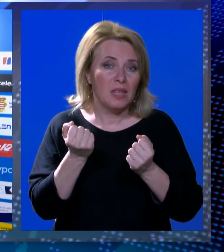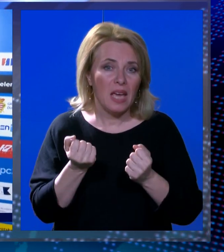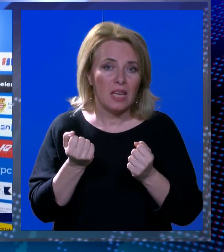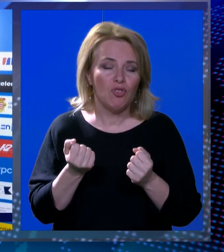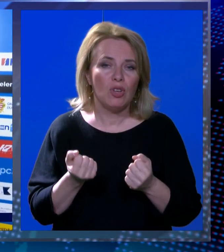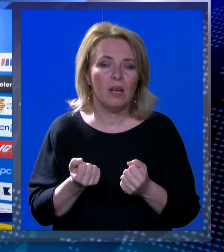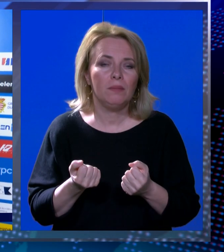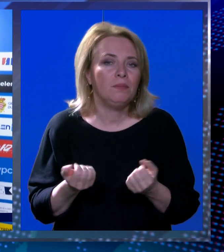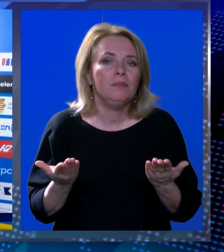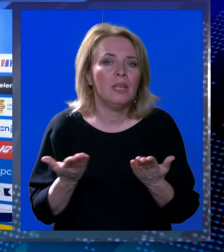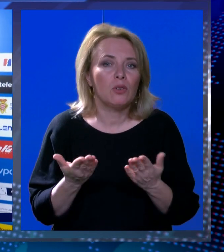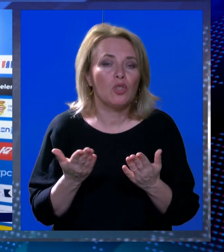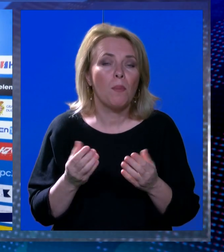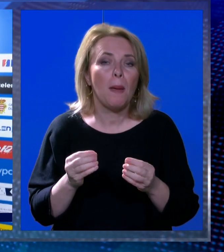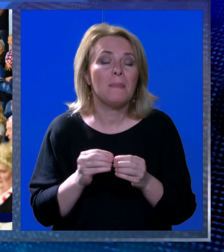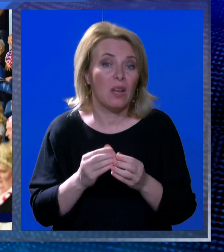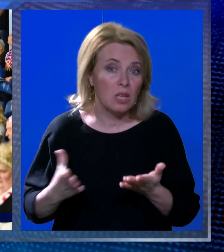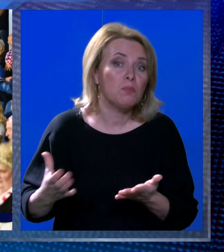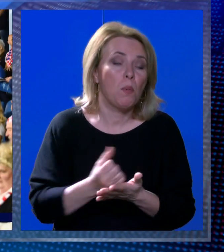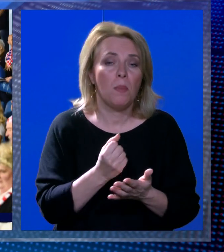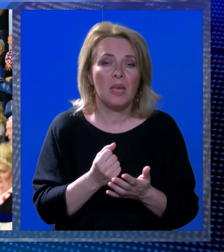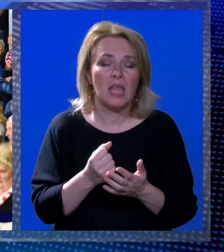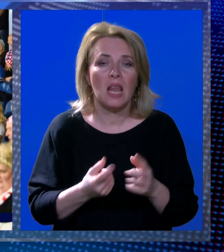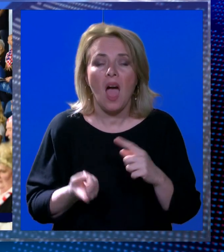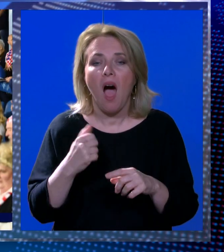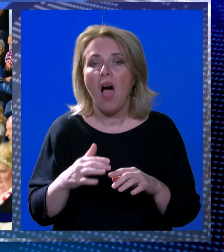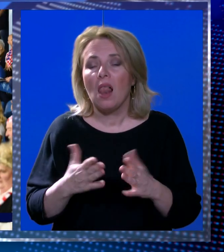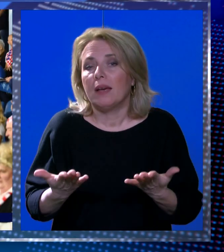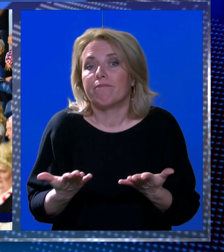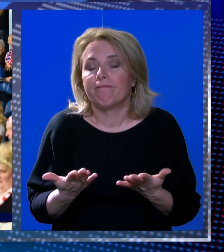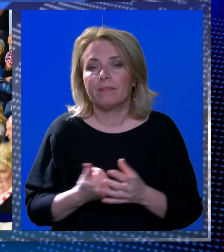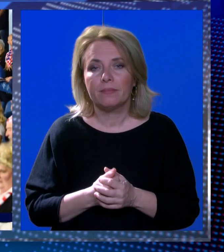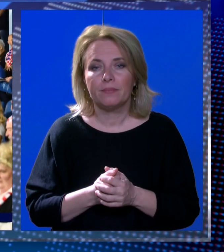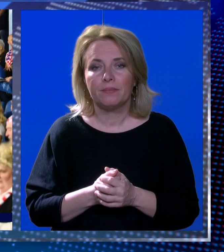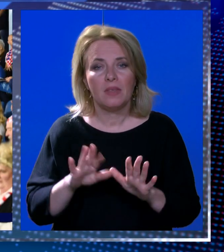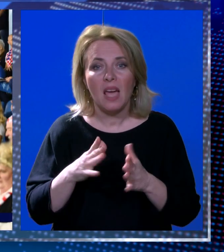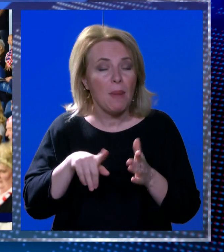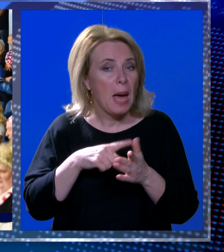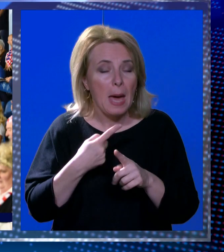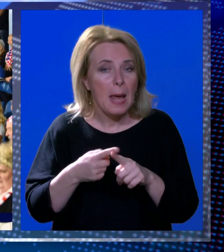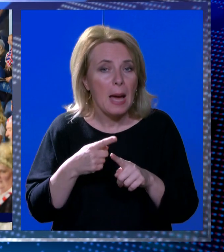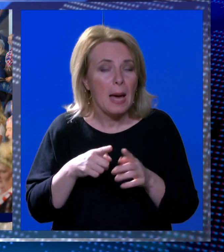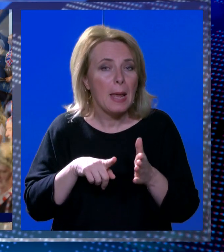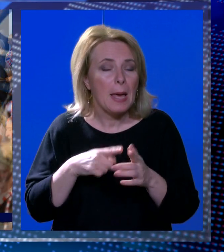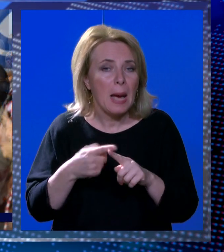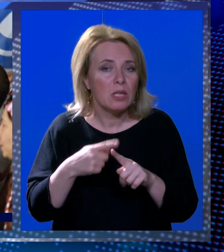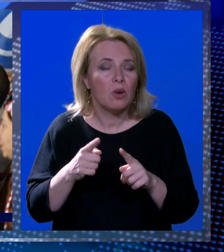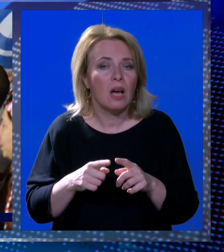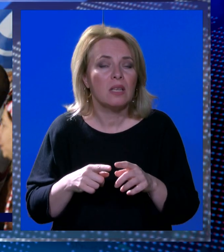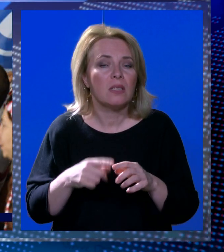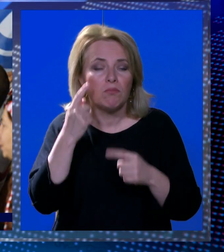Sigurno nešto teže nego što bi bilo da smo pobjedili, ali dobro, nema razloga za